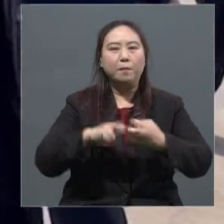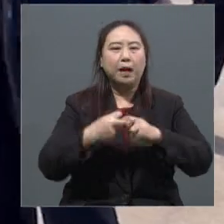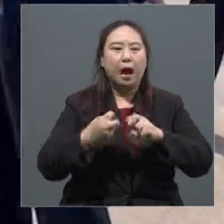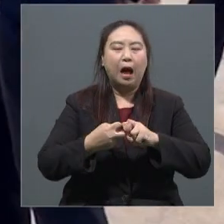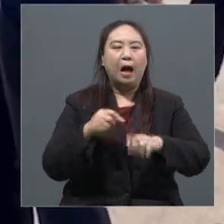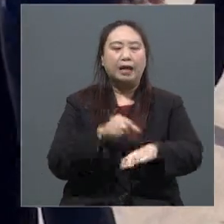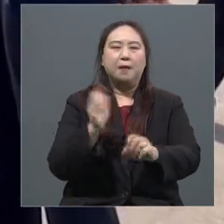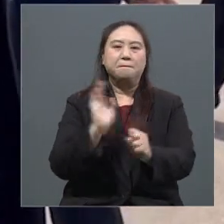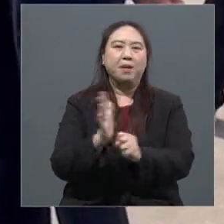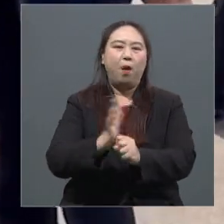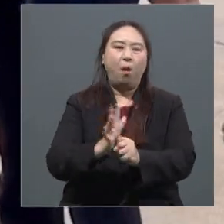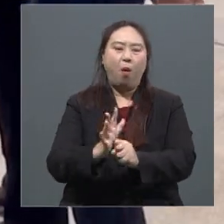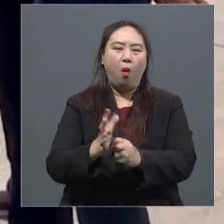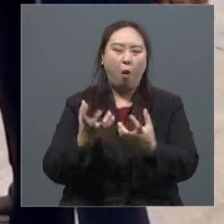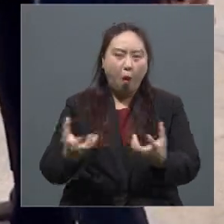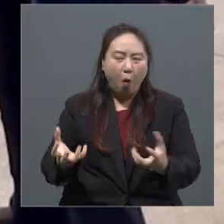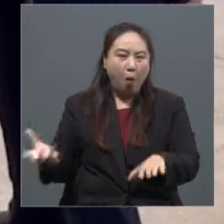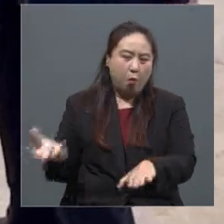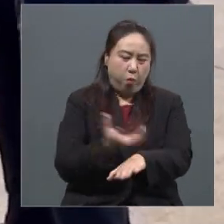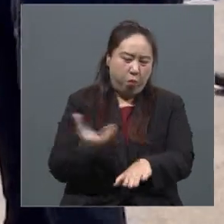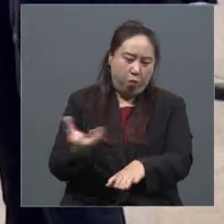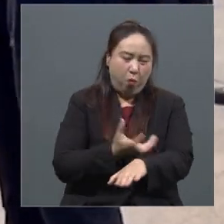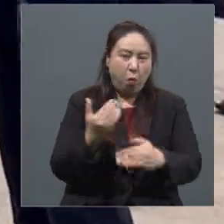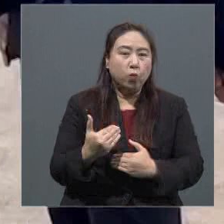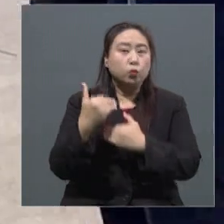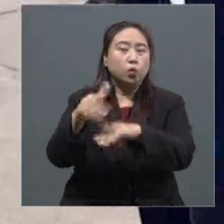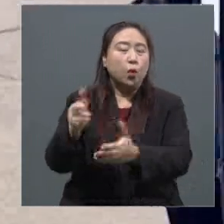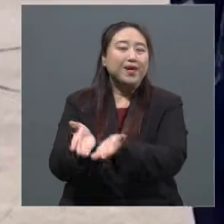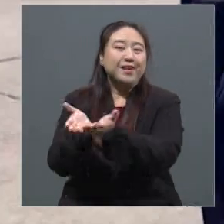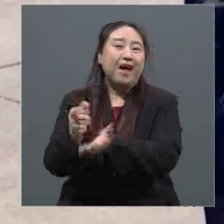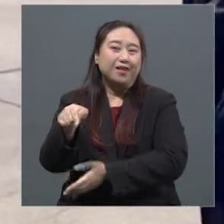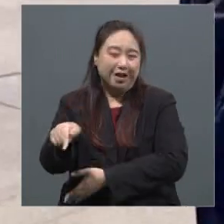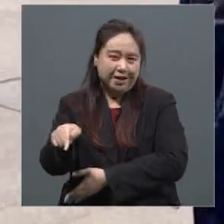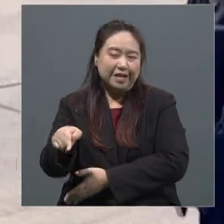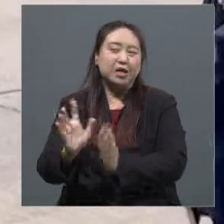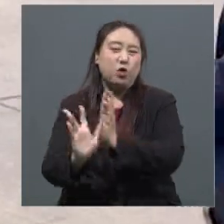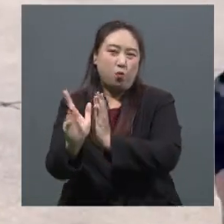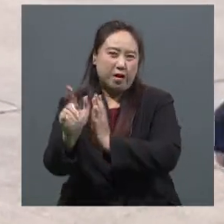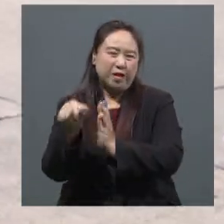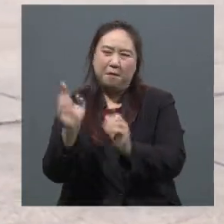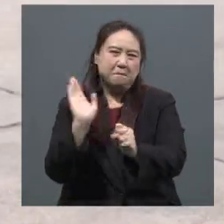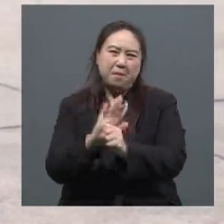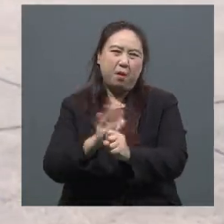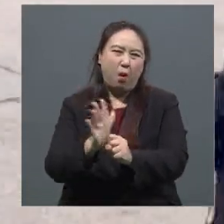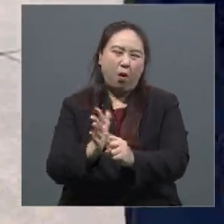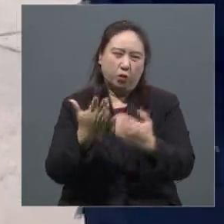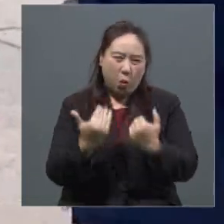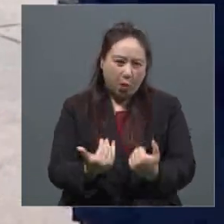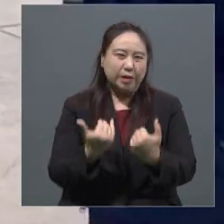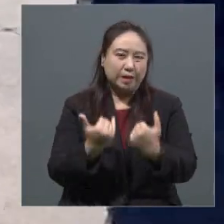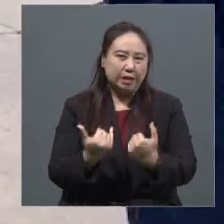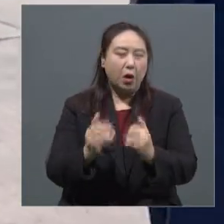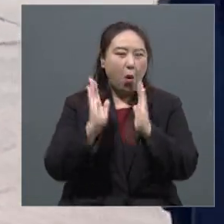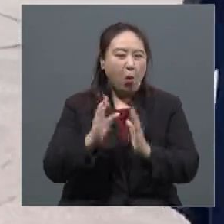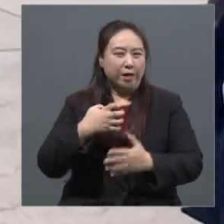เพียงพอสำหรับขนส่งสินค้าจากสถานีลาดกระบังไปยังท่าเรือแหลมชบังจังหวัดชลบุรีทำให้ไม่ทันต่อความต้องการของ